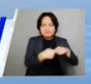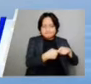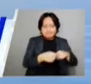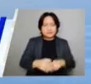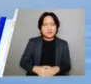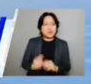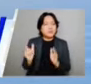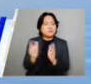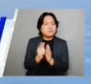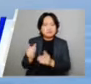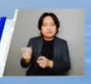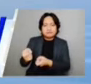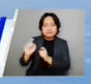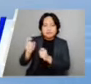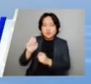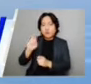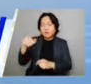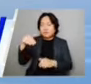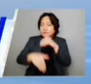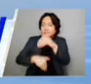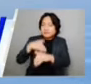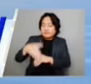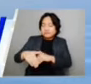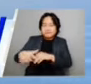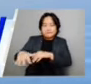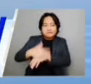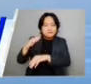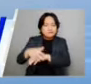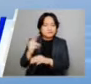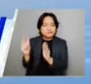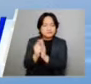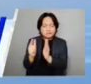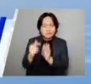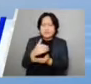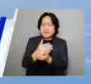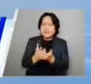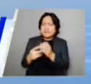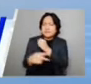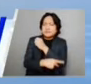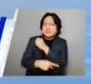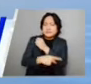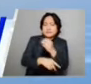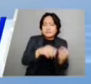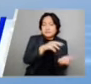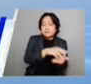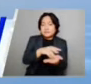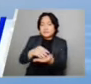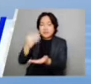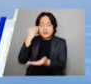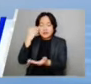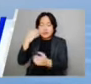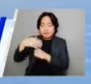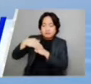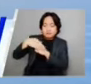sa dagat. Sa iba pang lugar sa probinsya, pinalikas na rin ang mga nakatira sa mga landslide prone area.